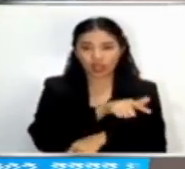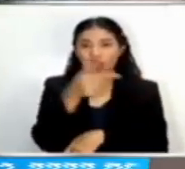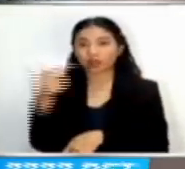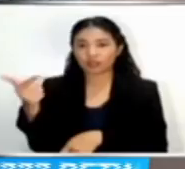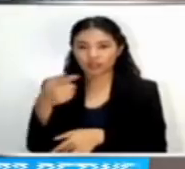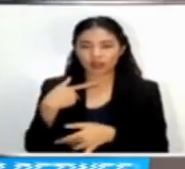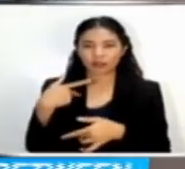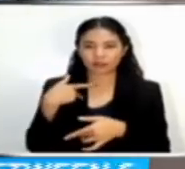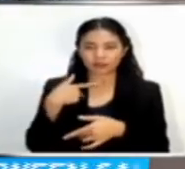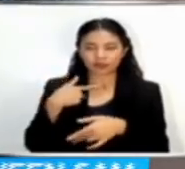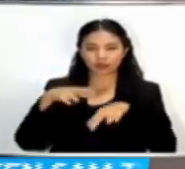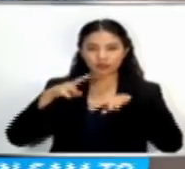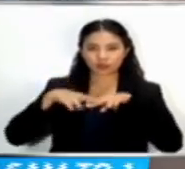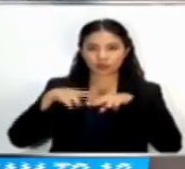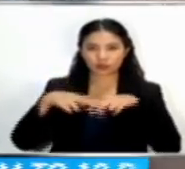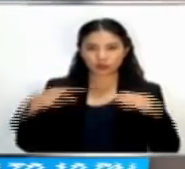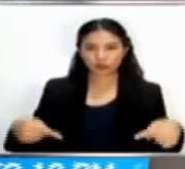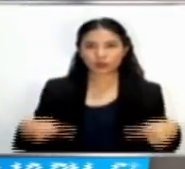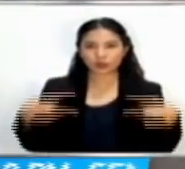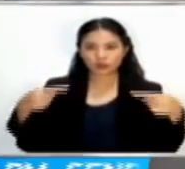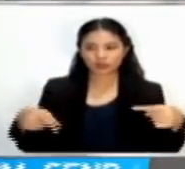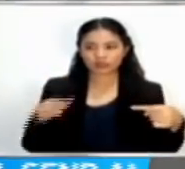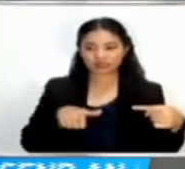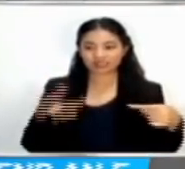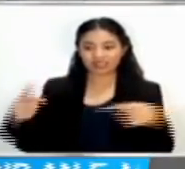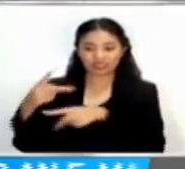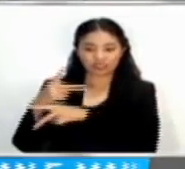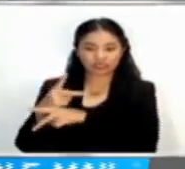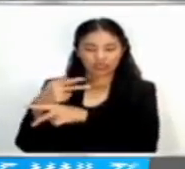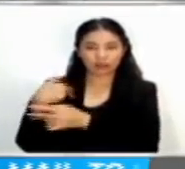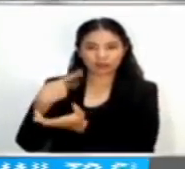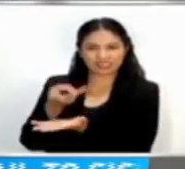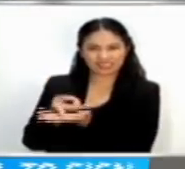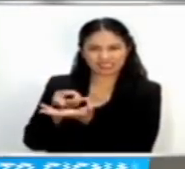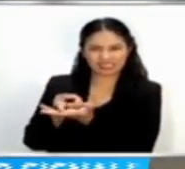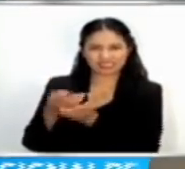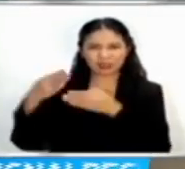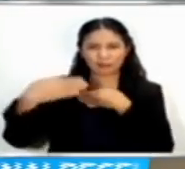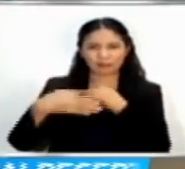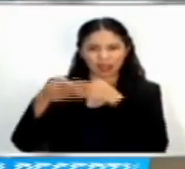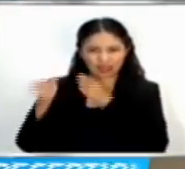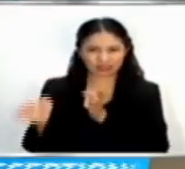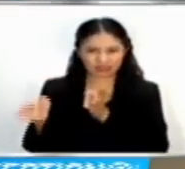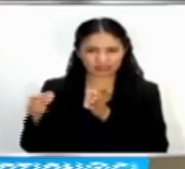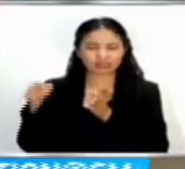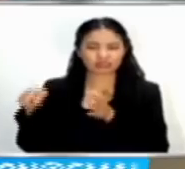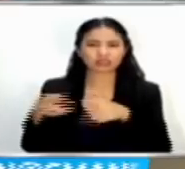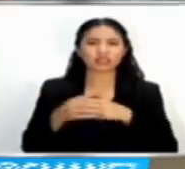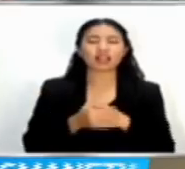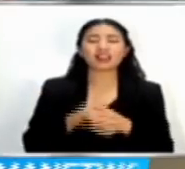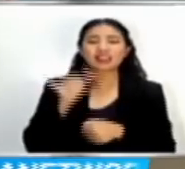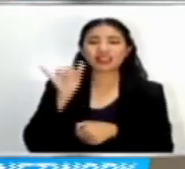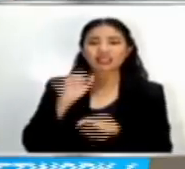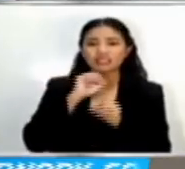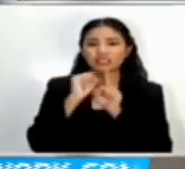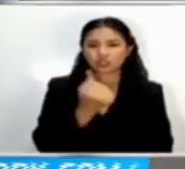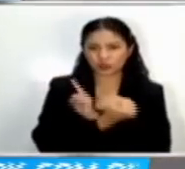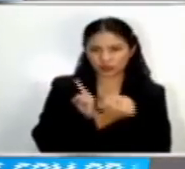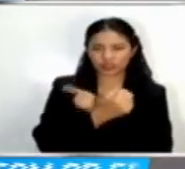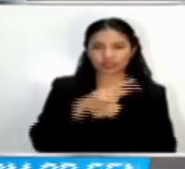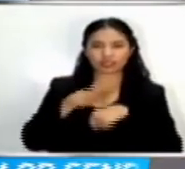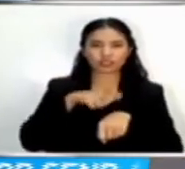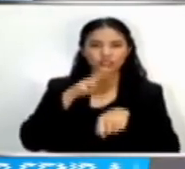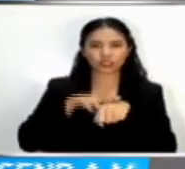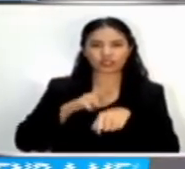habang nakahiga sa karton ang kanyang bantay. Ganyan ang sitwasyon ng ilang pasyente sa National Kidney and Transplant Institute nitong Miyerkules.